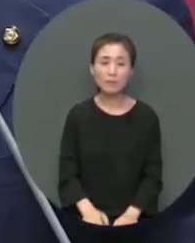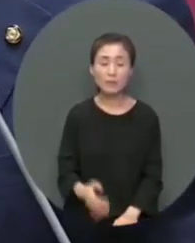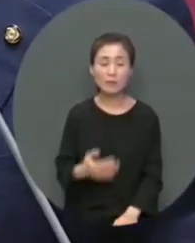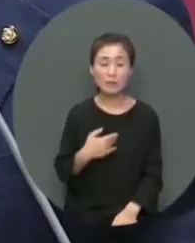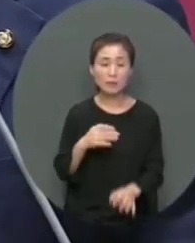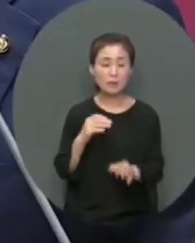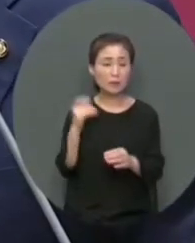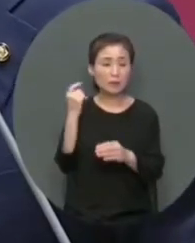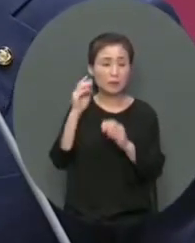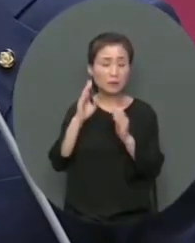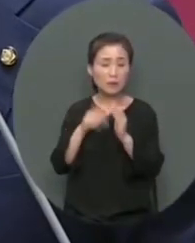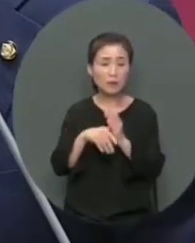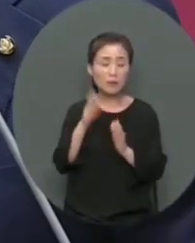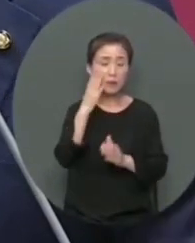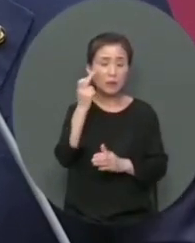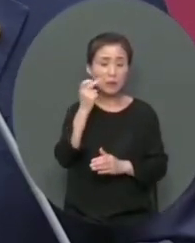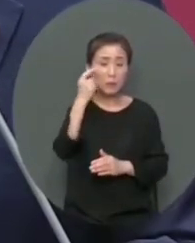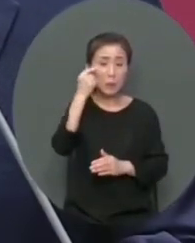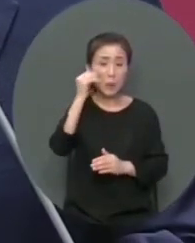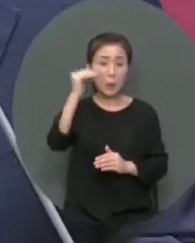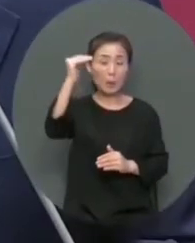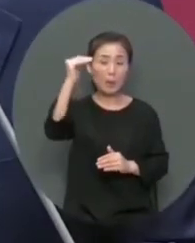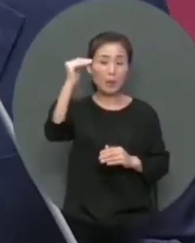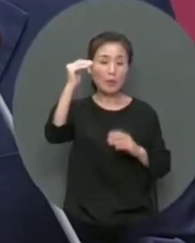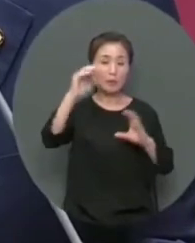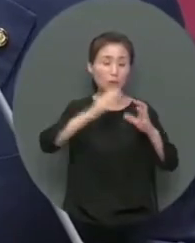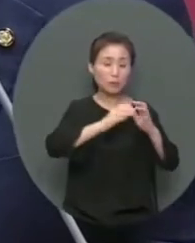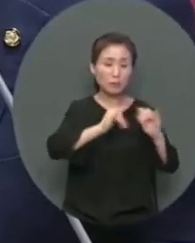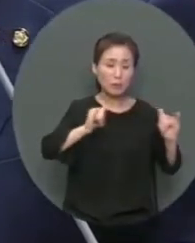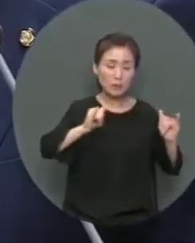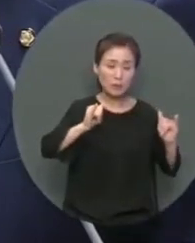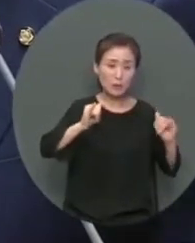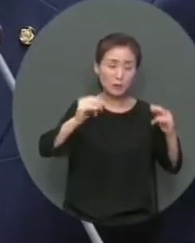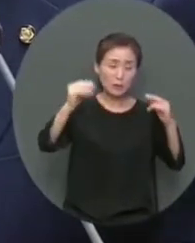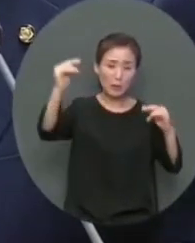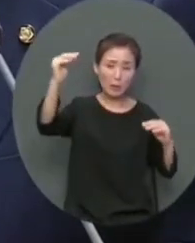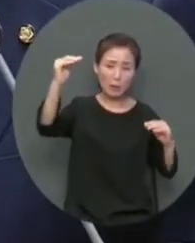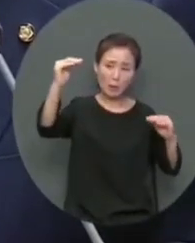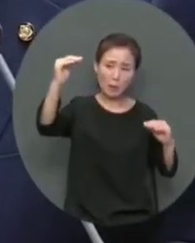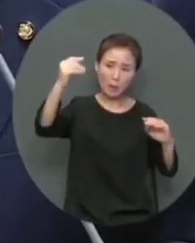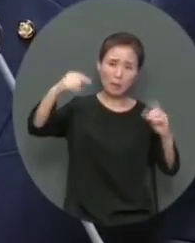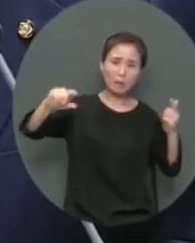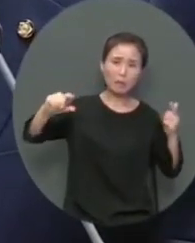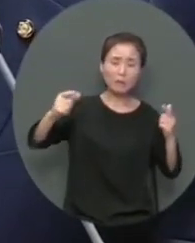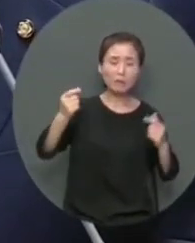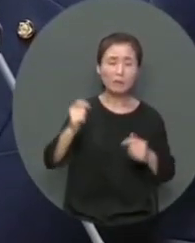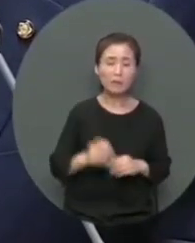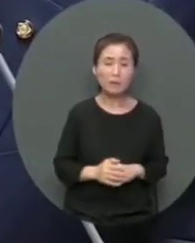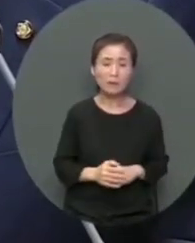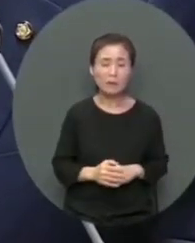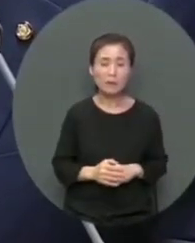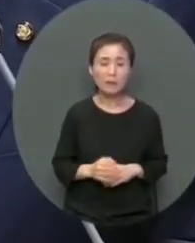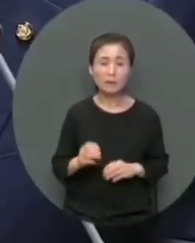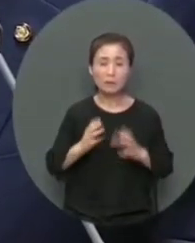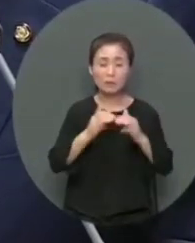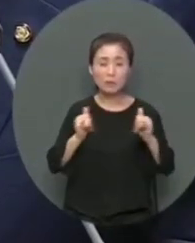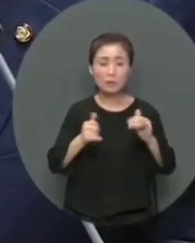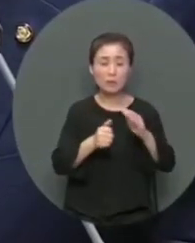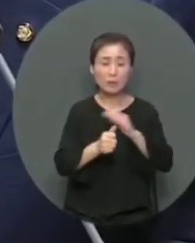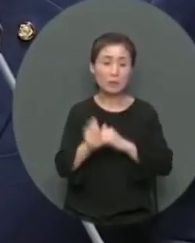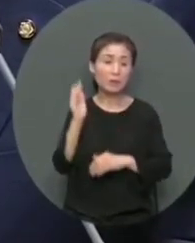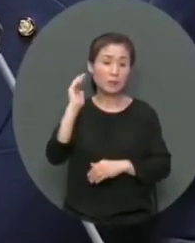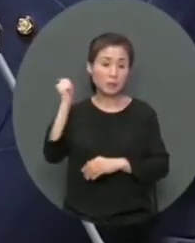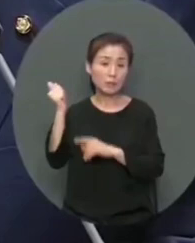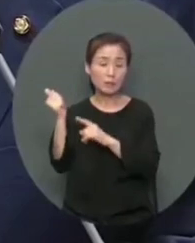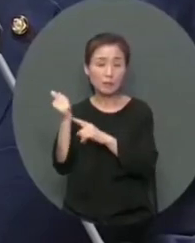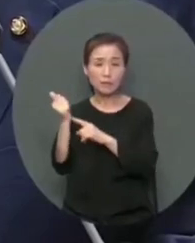듣기에 용사는 눈높이하고 일반 국민 대중은 눈높이하고 너무 다른 것 같고요. 그래도 국민을 대표하는